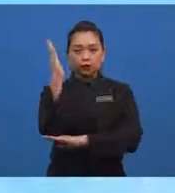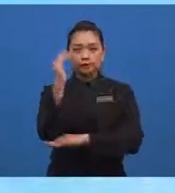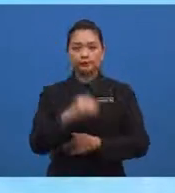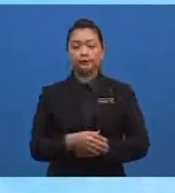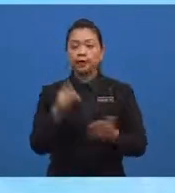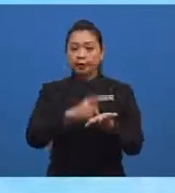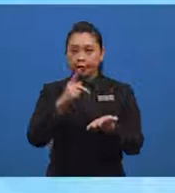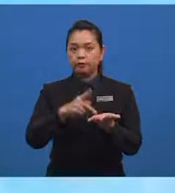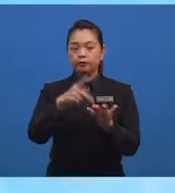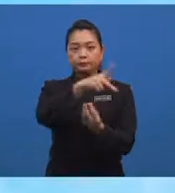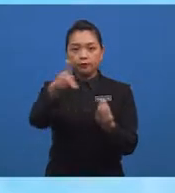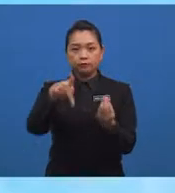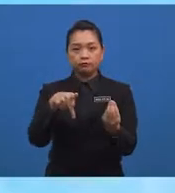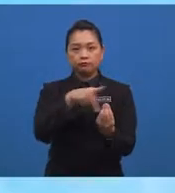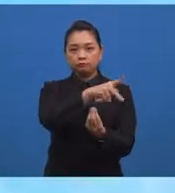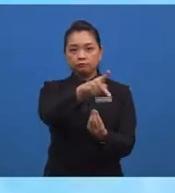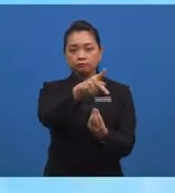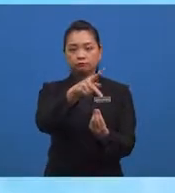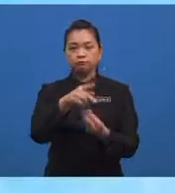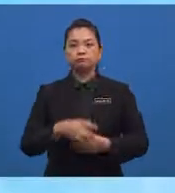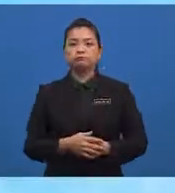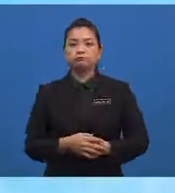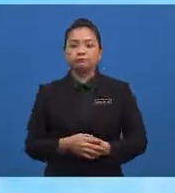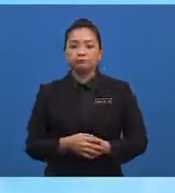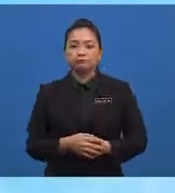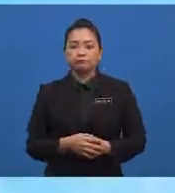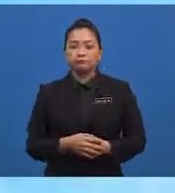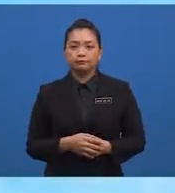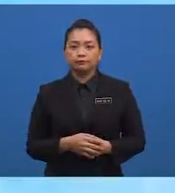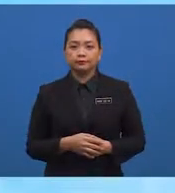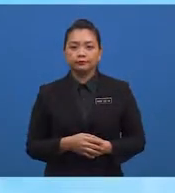Kira perimeter bagi bentuk gabungan tersebut.